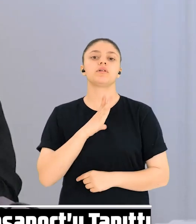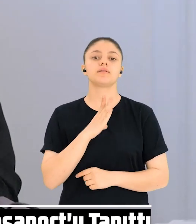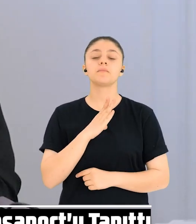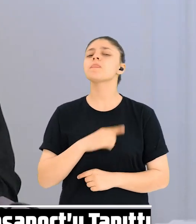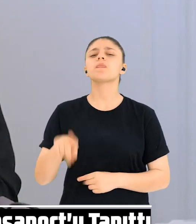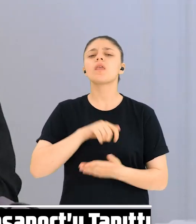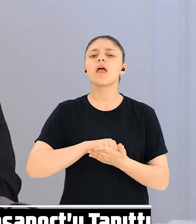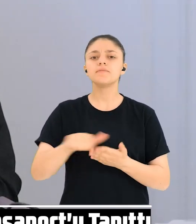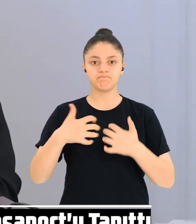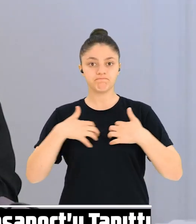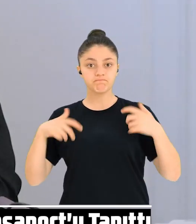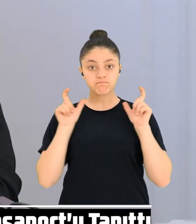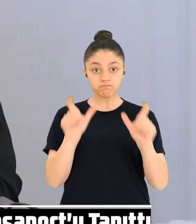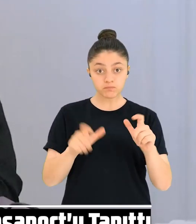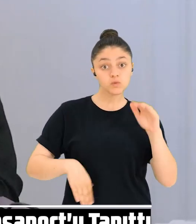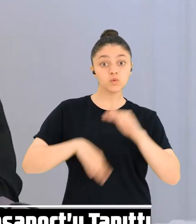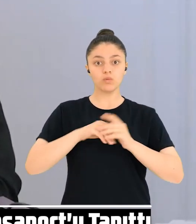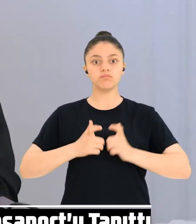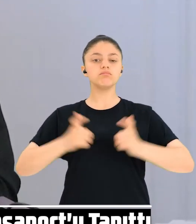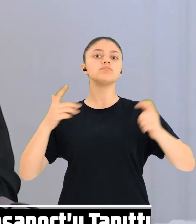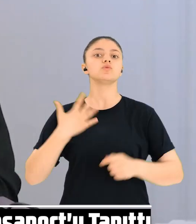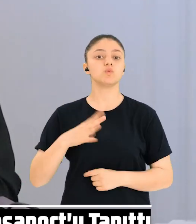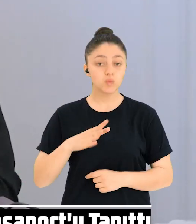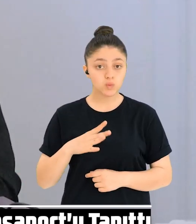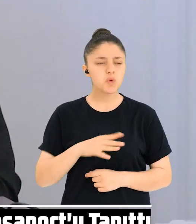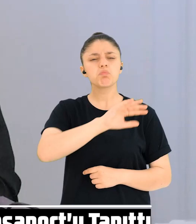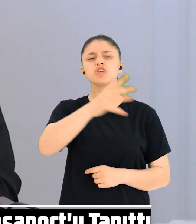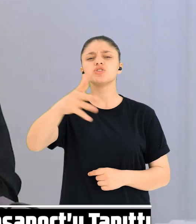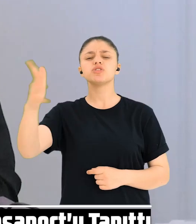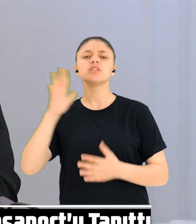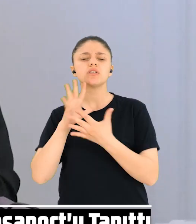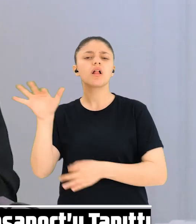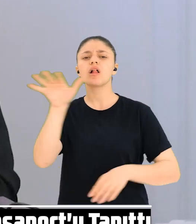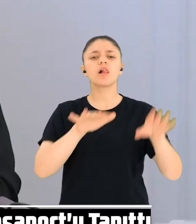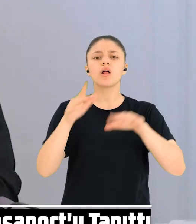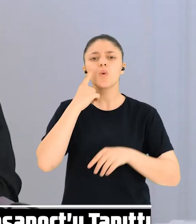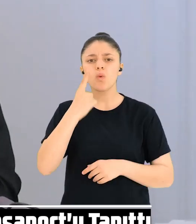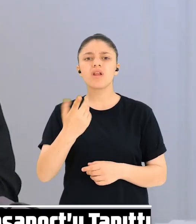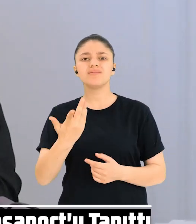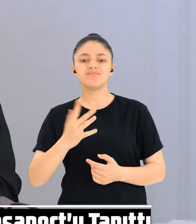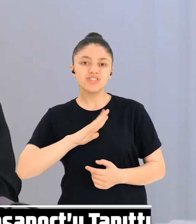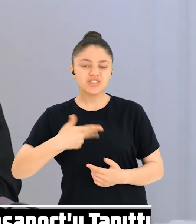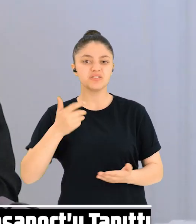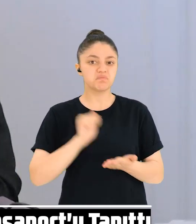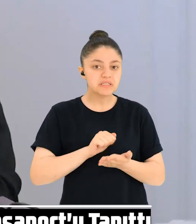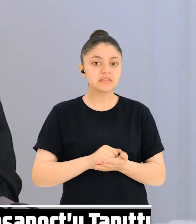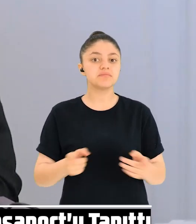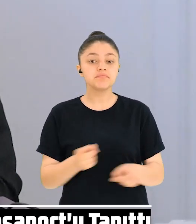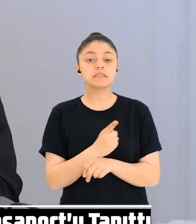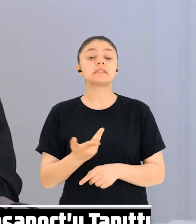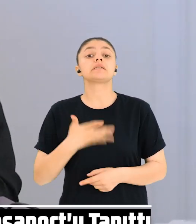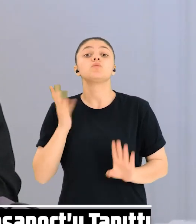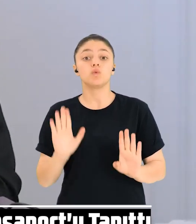hem güvenliğin daha üst seviyede olabilmesi, başka kişiler tarafından istismar edilip basılmamasını